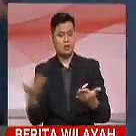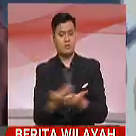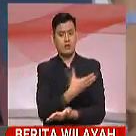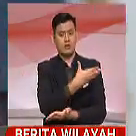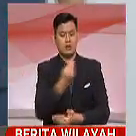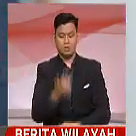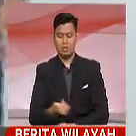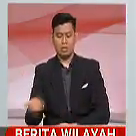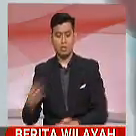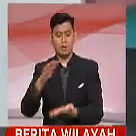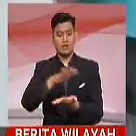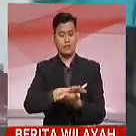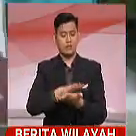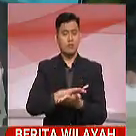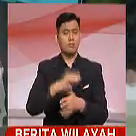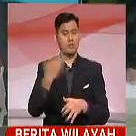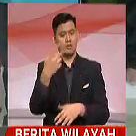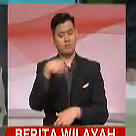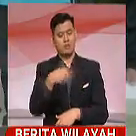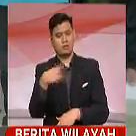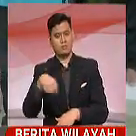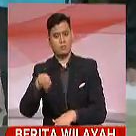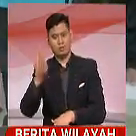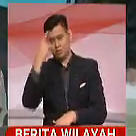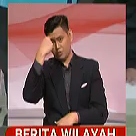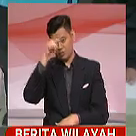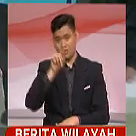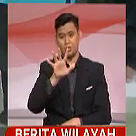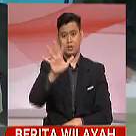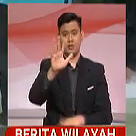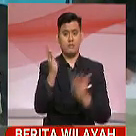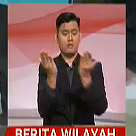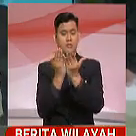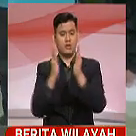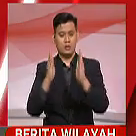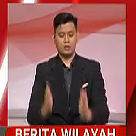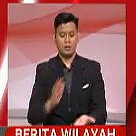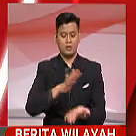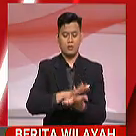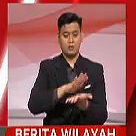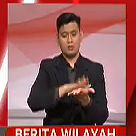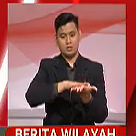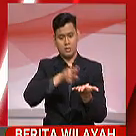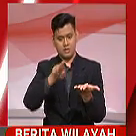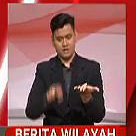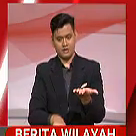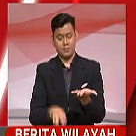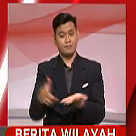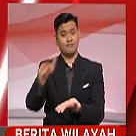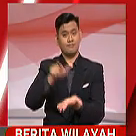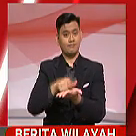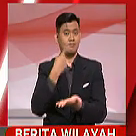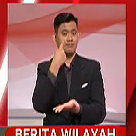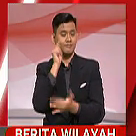pelaksanaan pengajaran dan pembelajaran di rumah PDPR kepada 5 murid sekolah rendah. Baik saudara, laporan